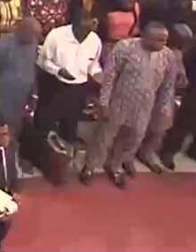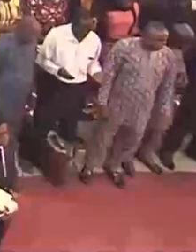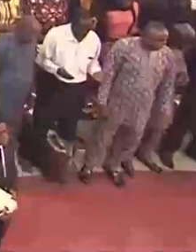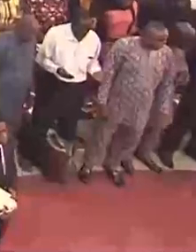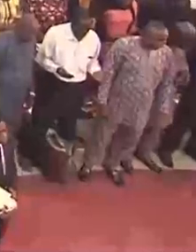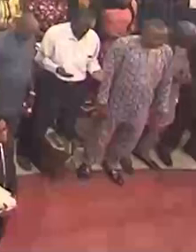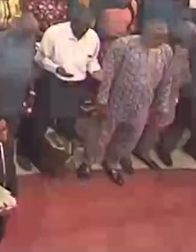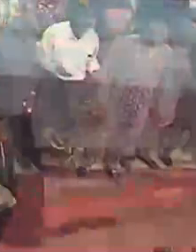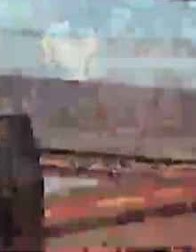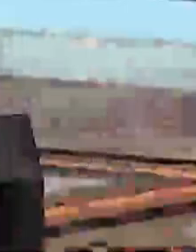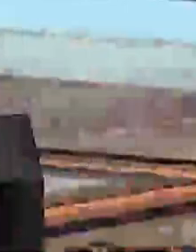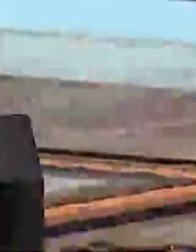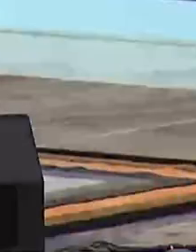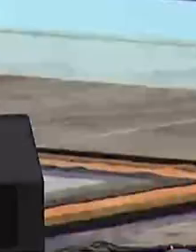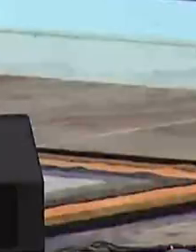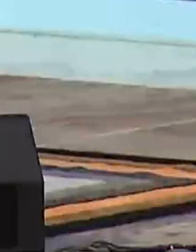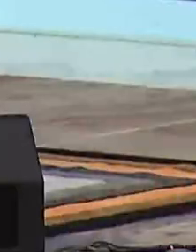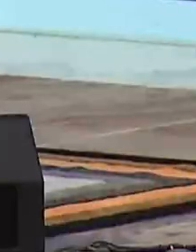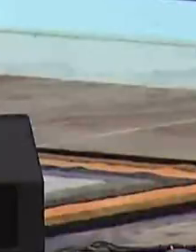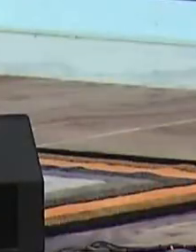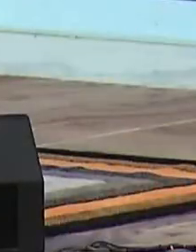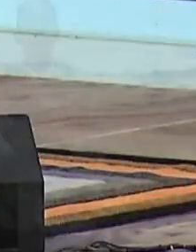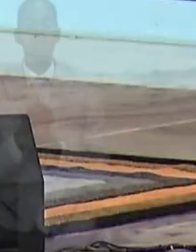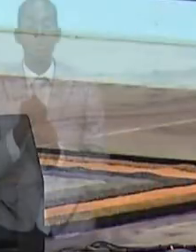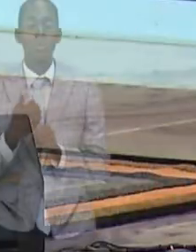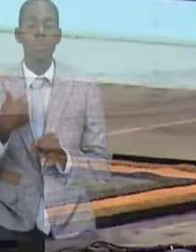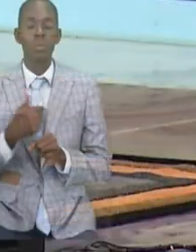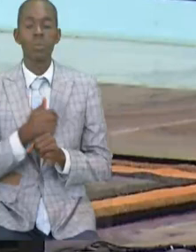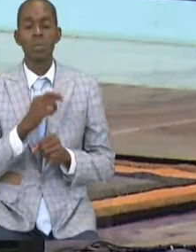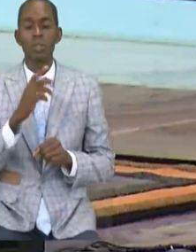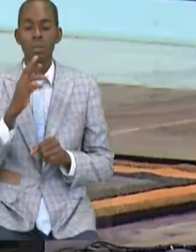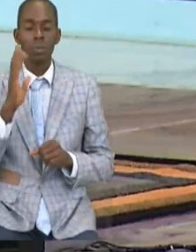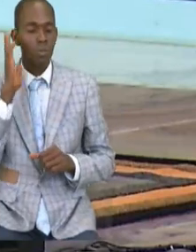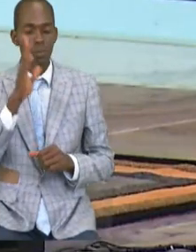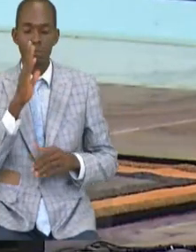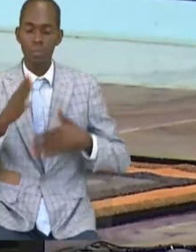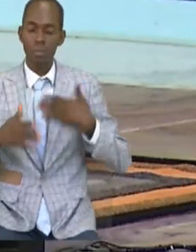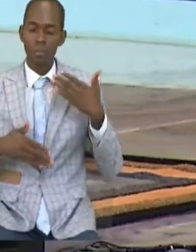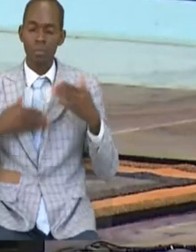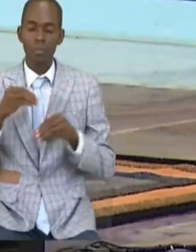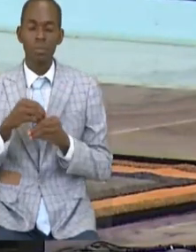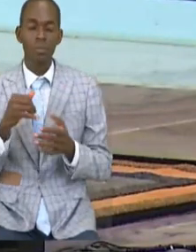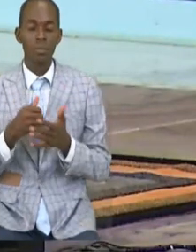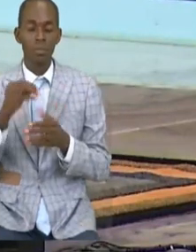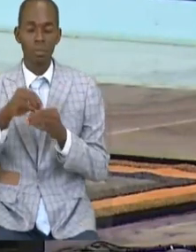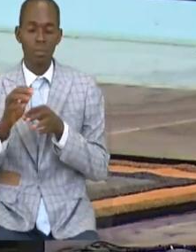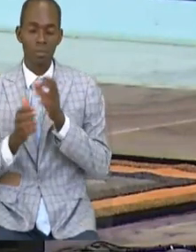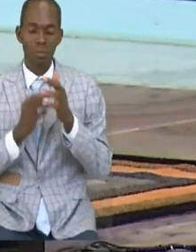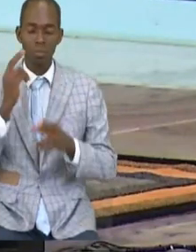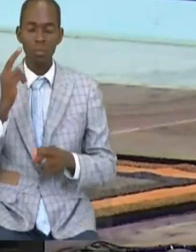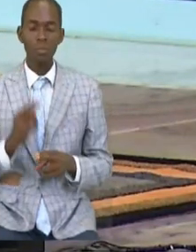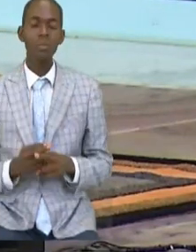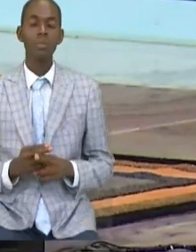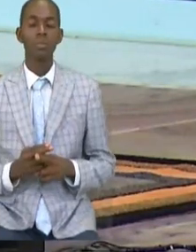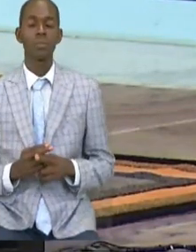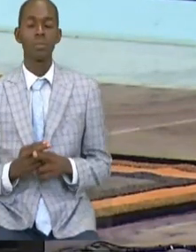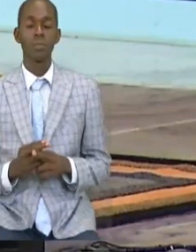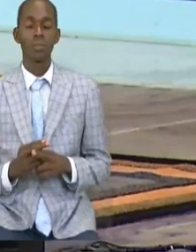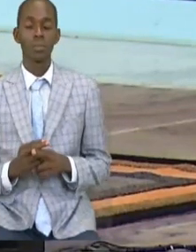peine te remercions pour ce jour. C'est le jour que tu as fait et nous en serons heureux au nom